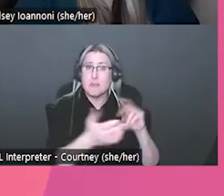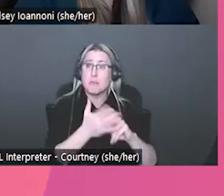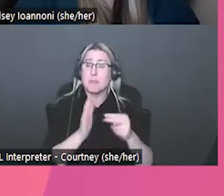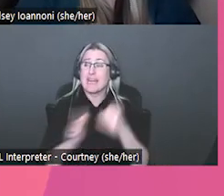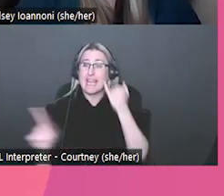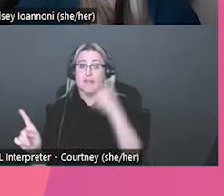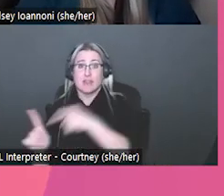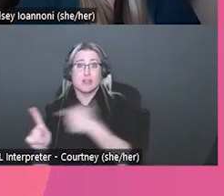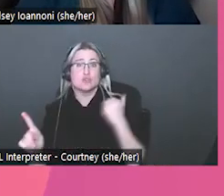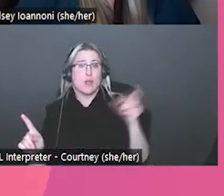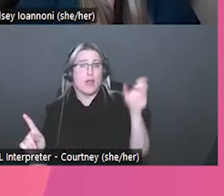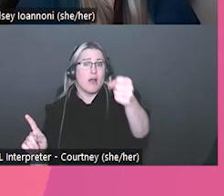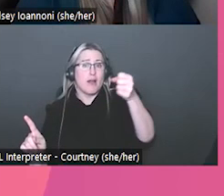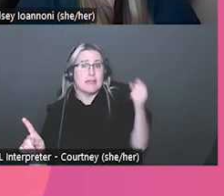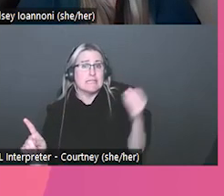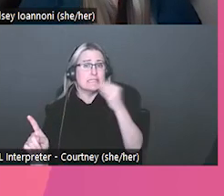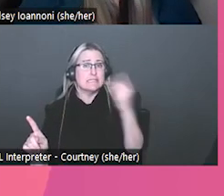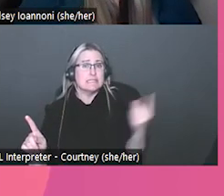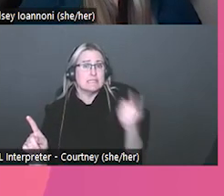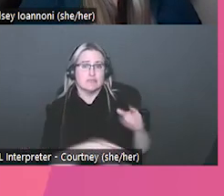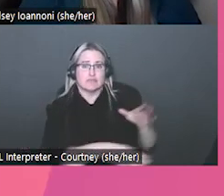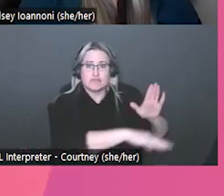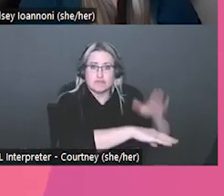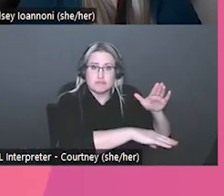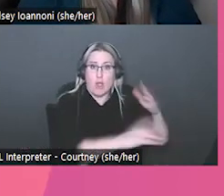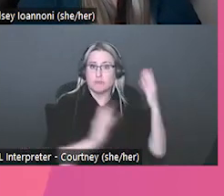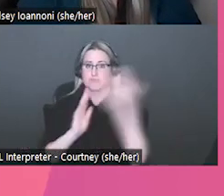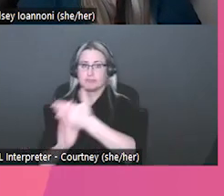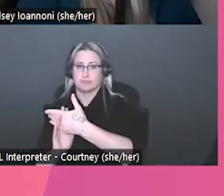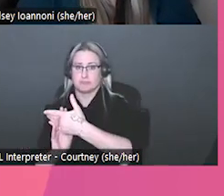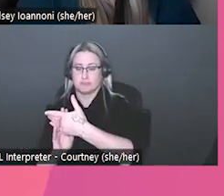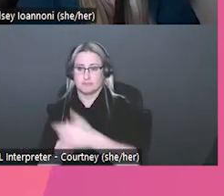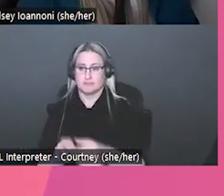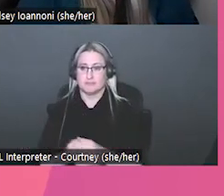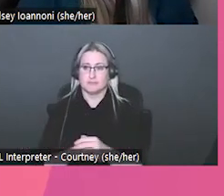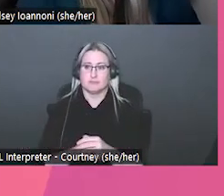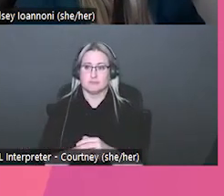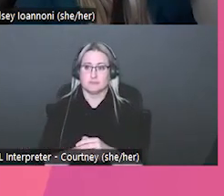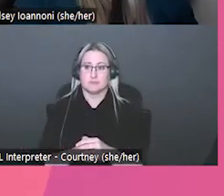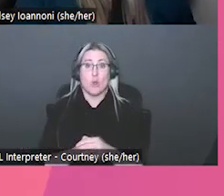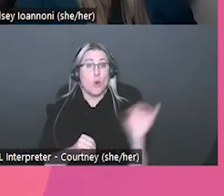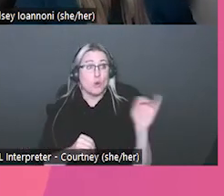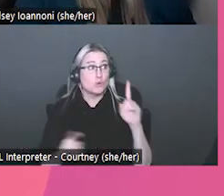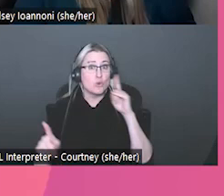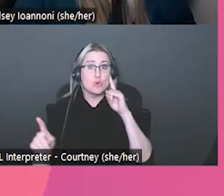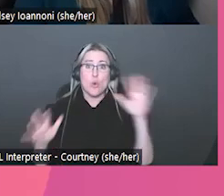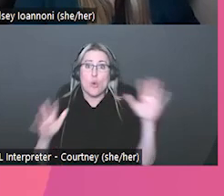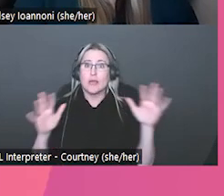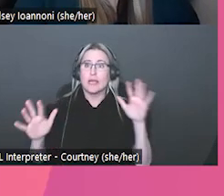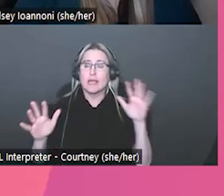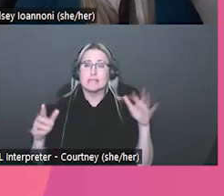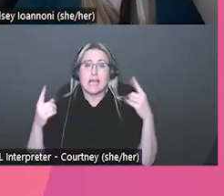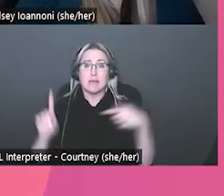pour pour qu'elle soit avisée si Jane essayait de prendre de la nourriture et cela lui donnait l'occasion de l'arrêter.